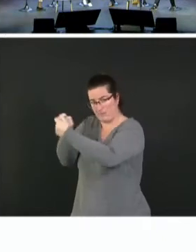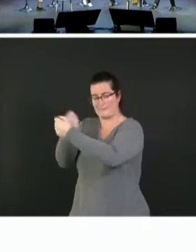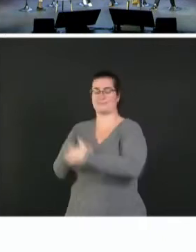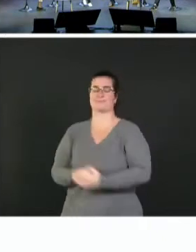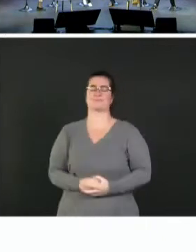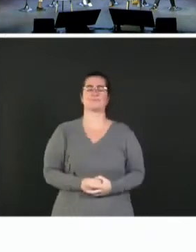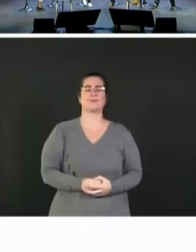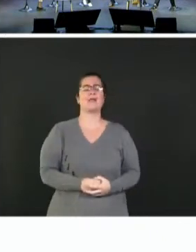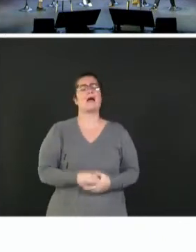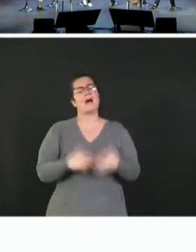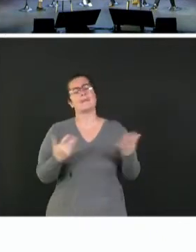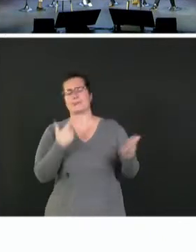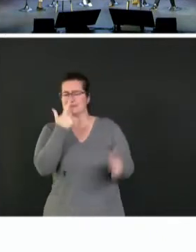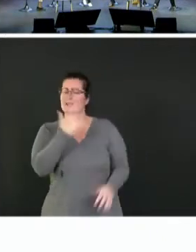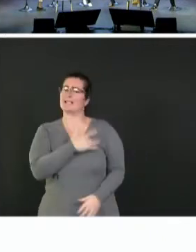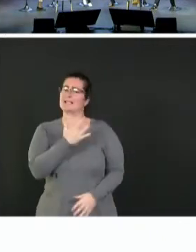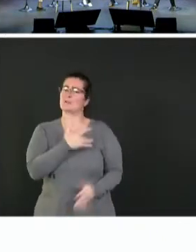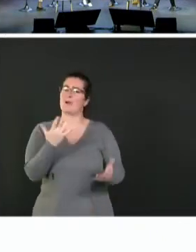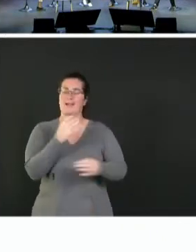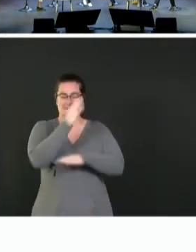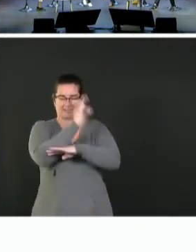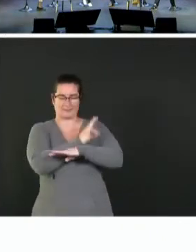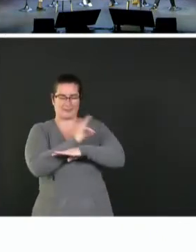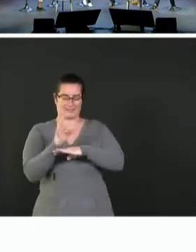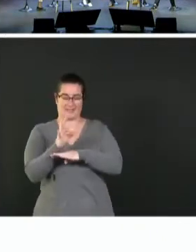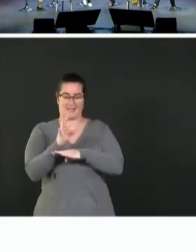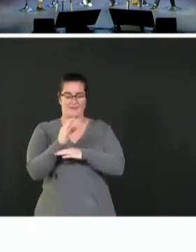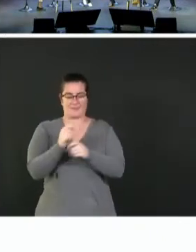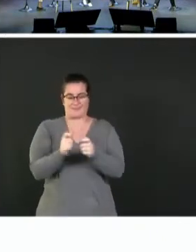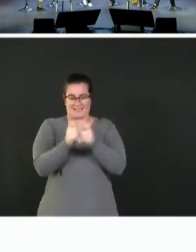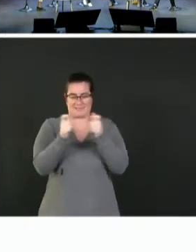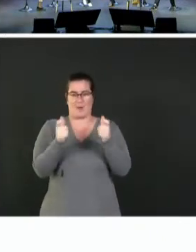peut avoir pour essayer de penser des bâtiments vivants